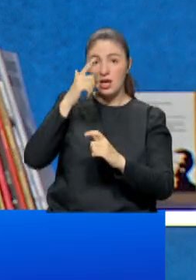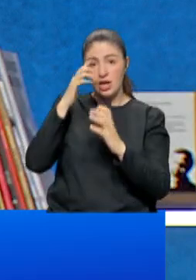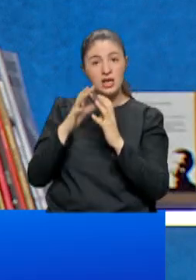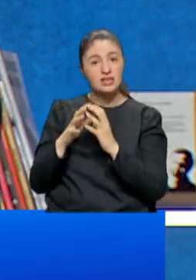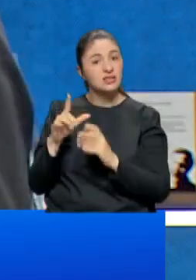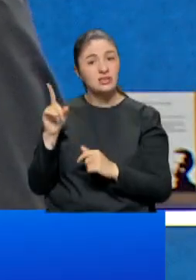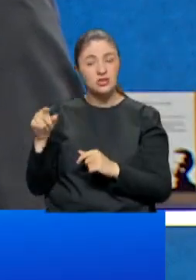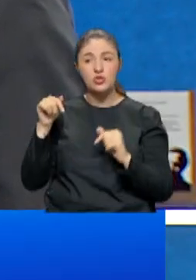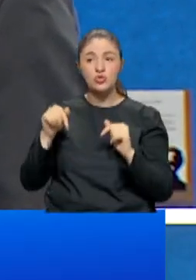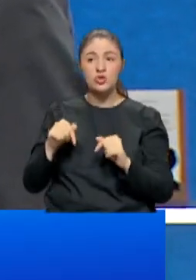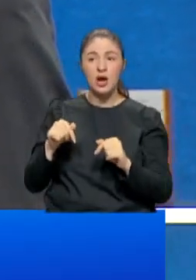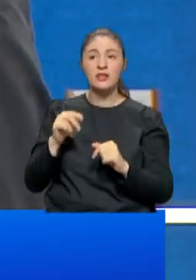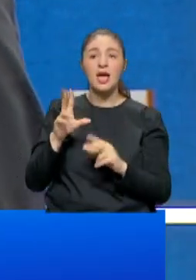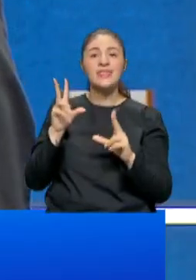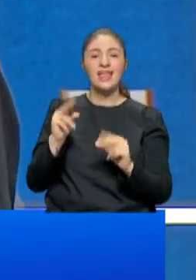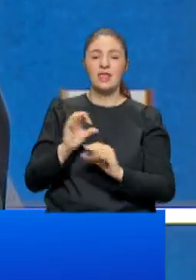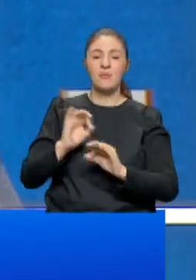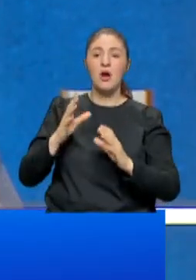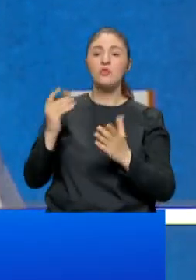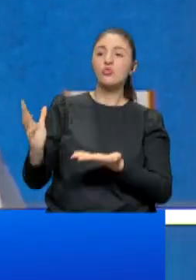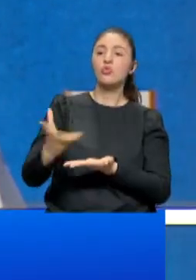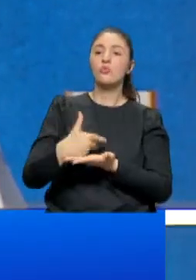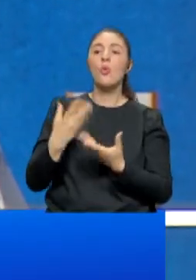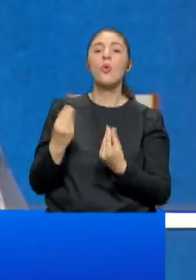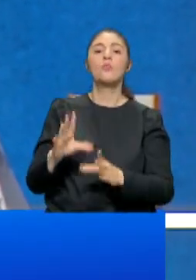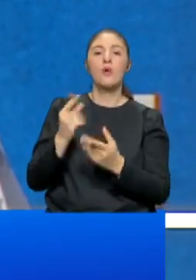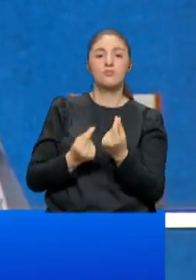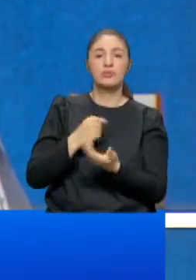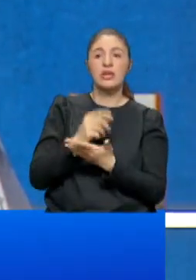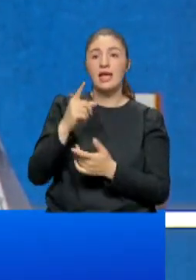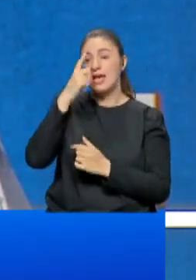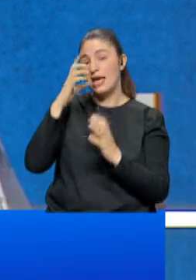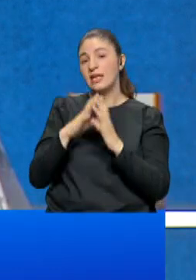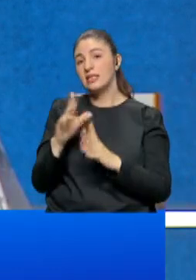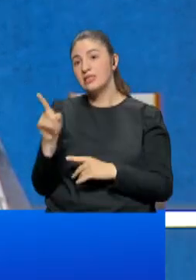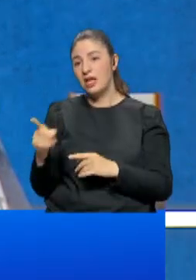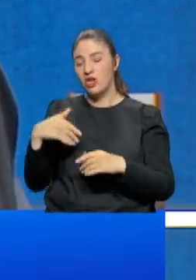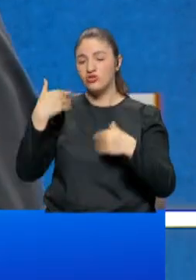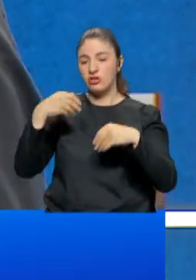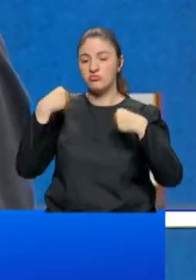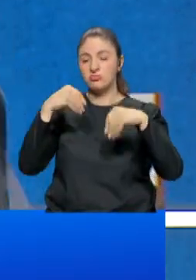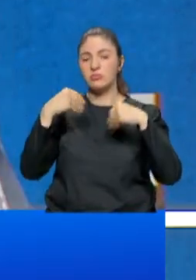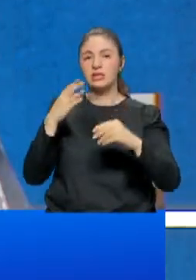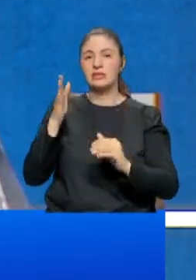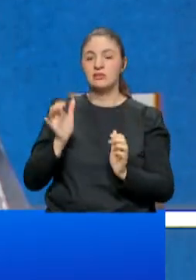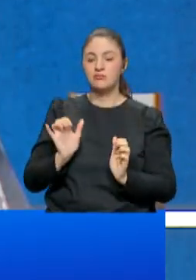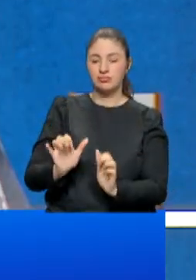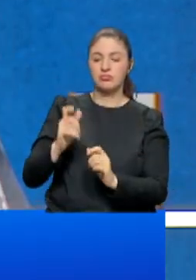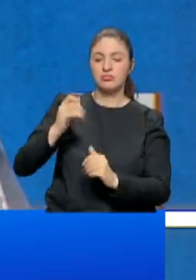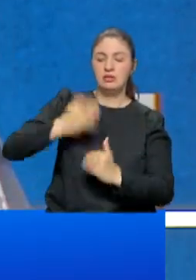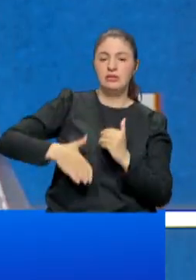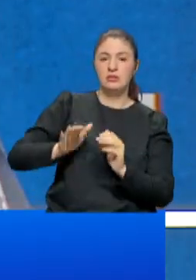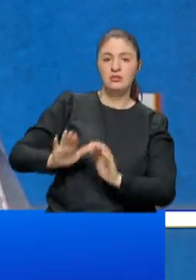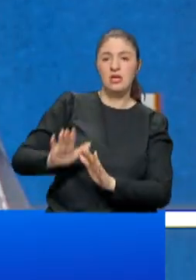Hindistan'da şu anda Az önce Rekolte olunamıyor Dolayısıyla Hindistan ihracatını kısıtladığı